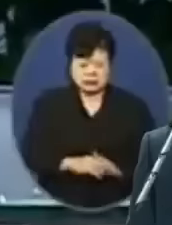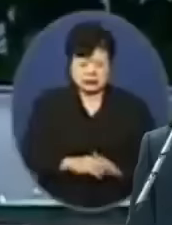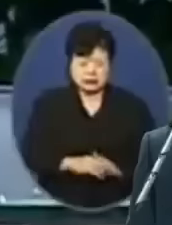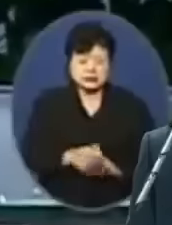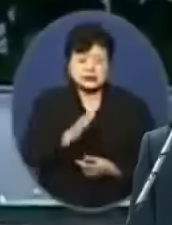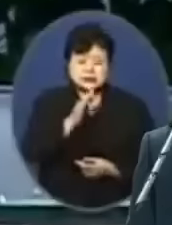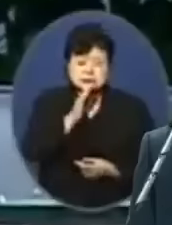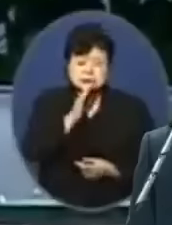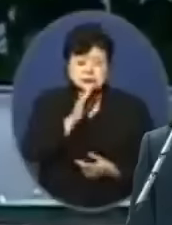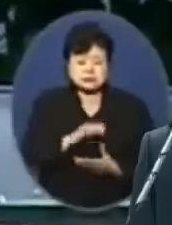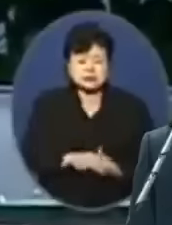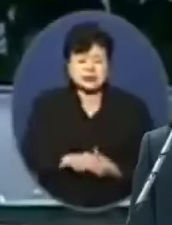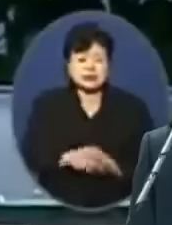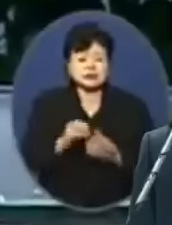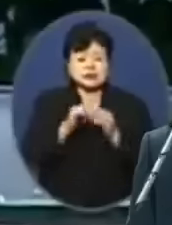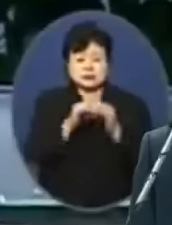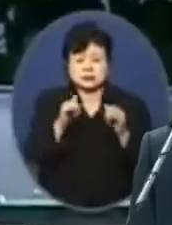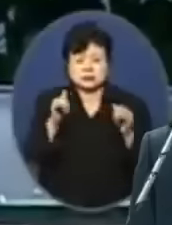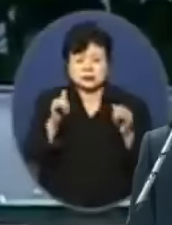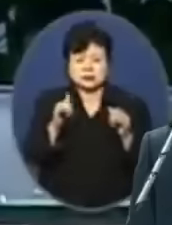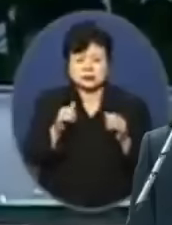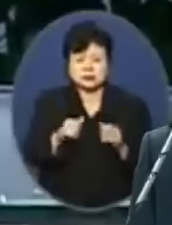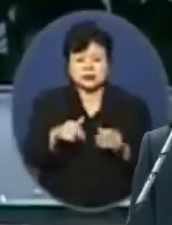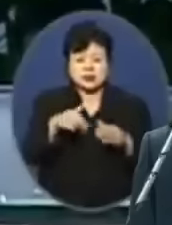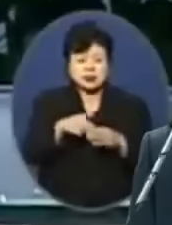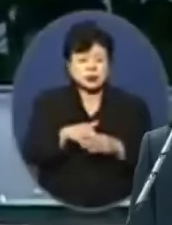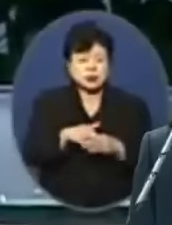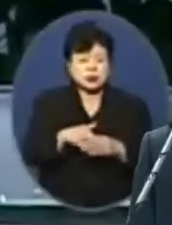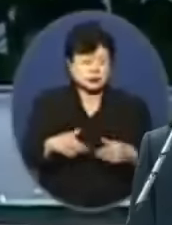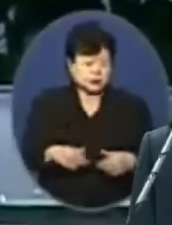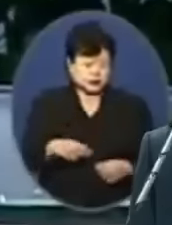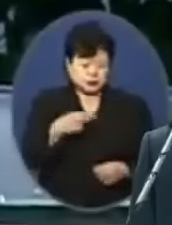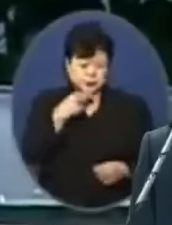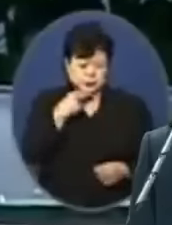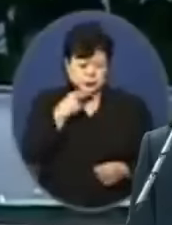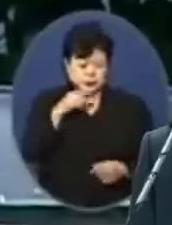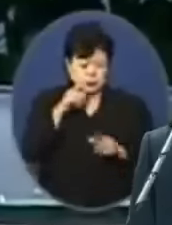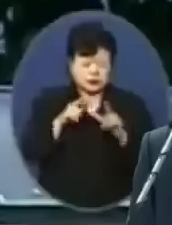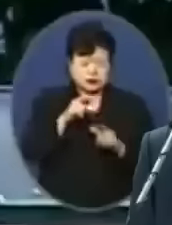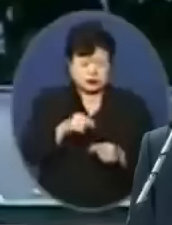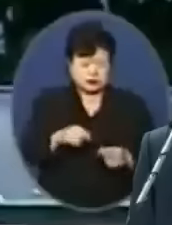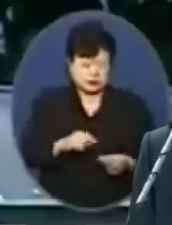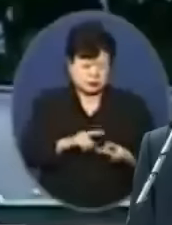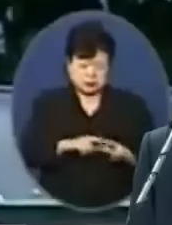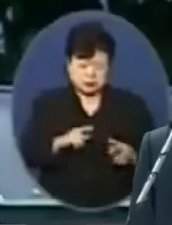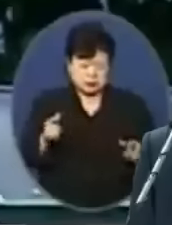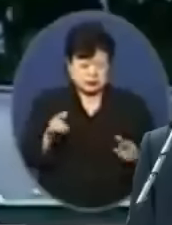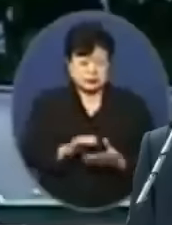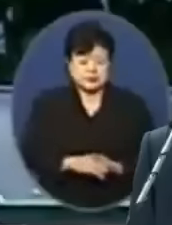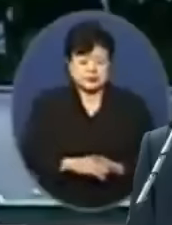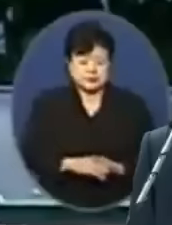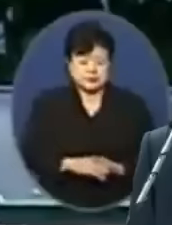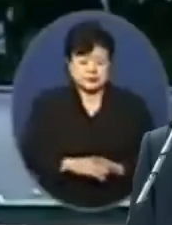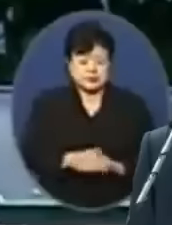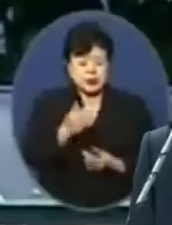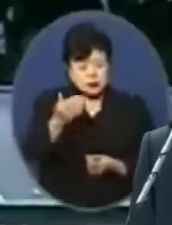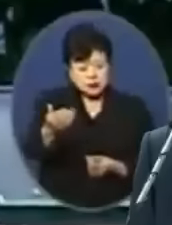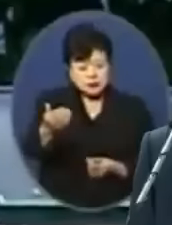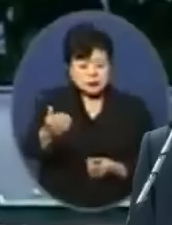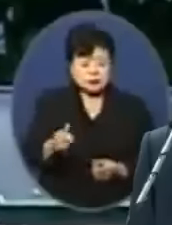이러한 사람은 종교인이라도 필요 없고 의식을 잘해도 필요 없습니다.